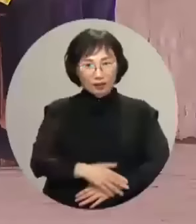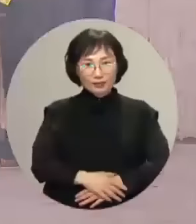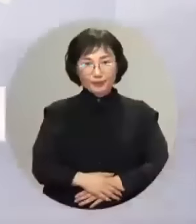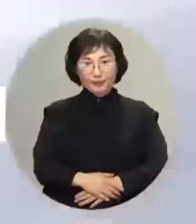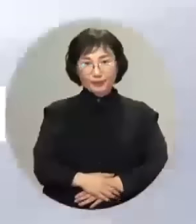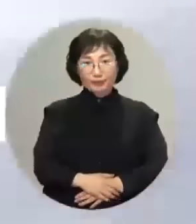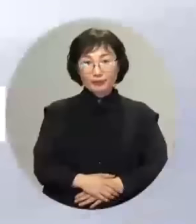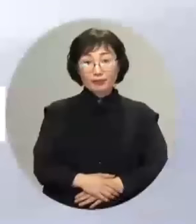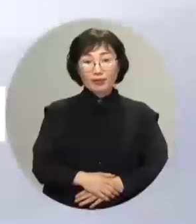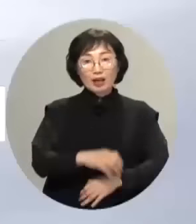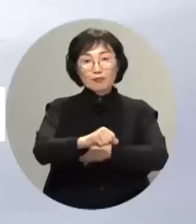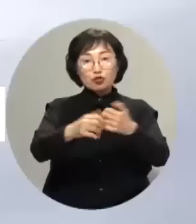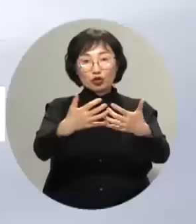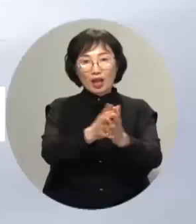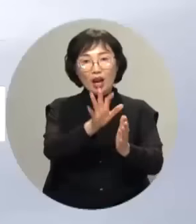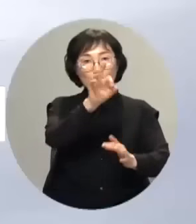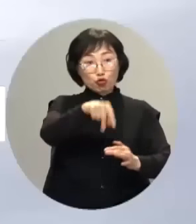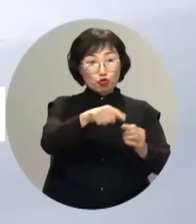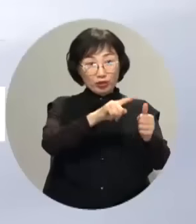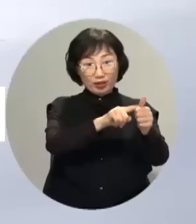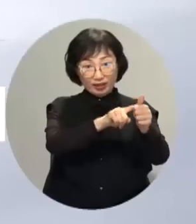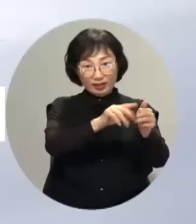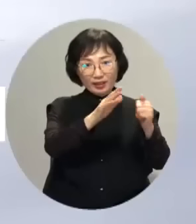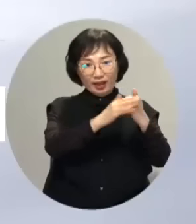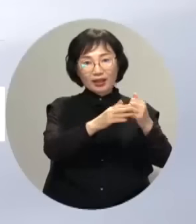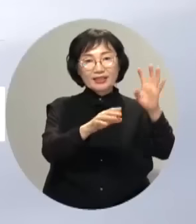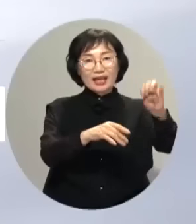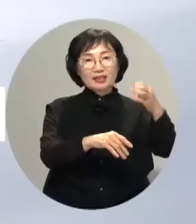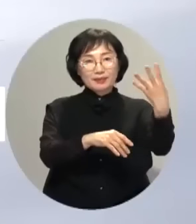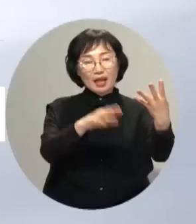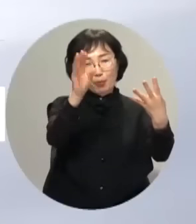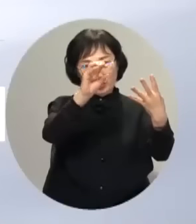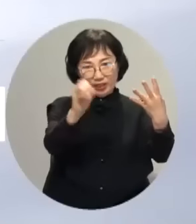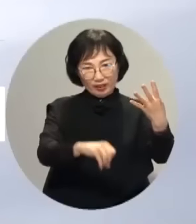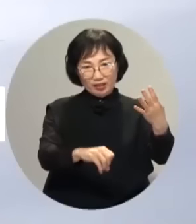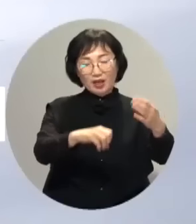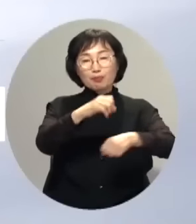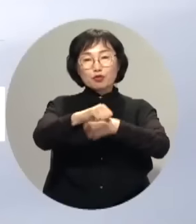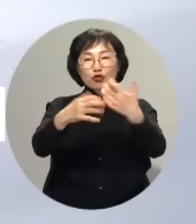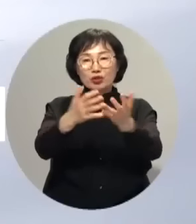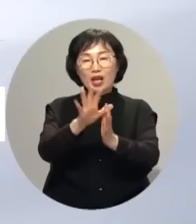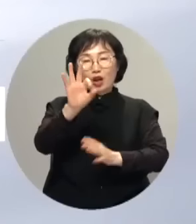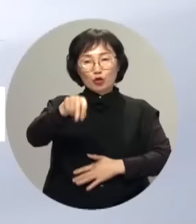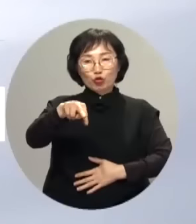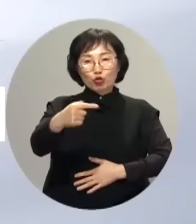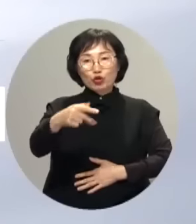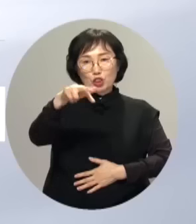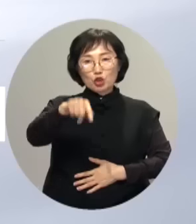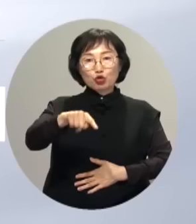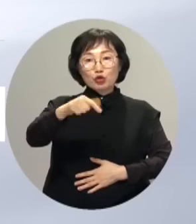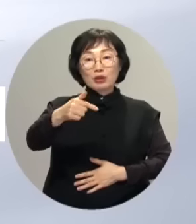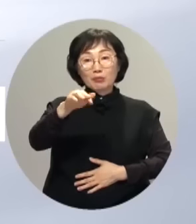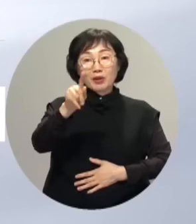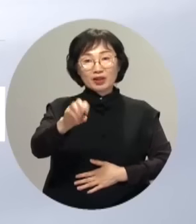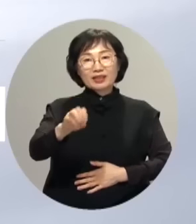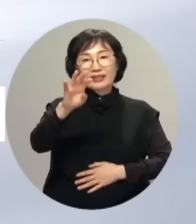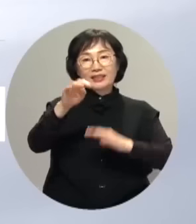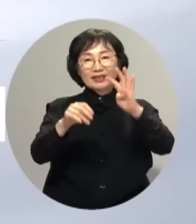물었습니다 민주당 유성엽 전 국회의원이 44% 민주당 윤준병 현 국회의원이